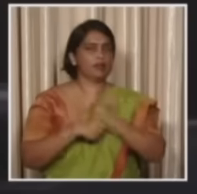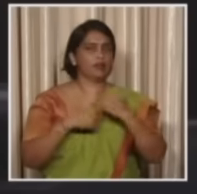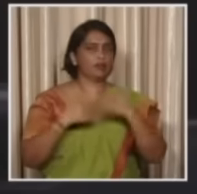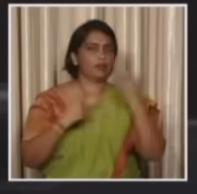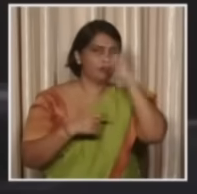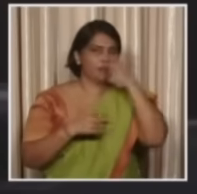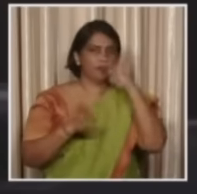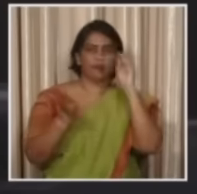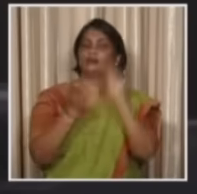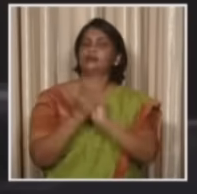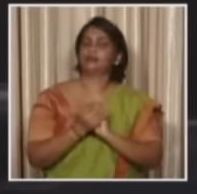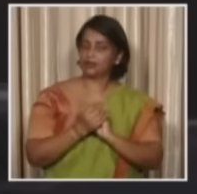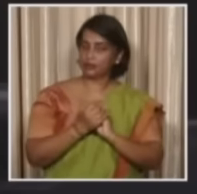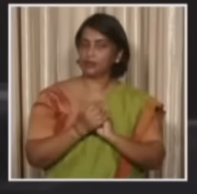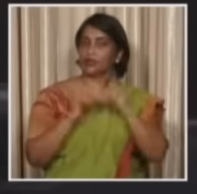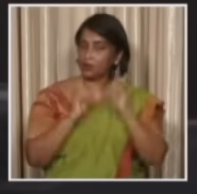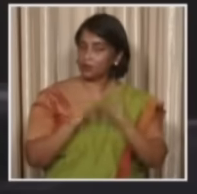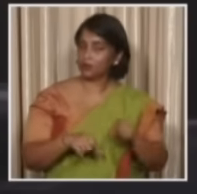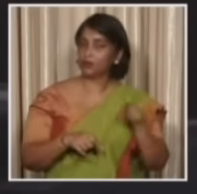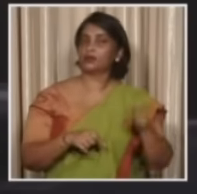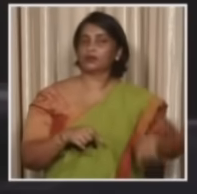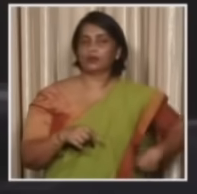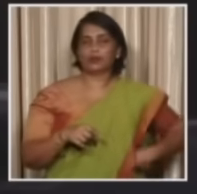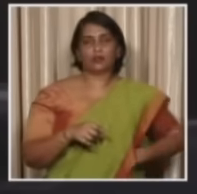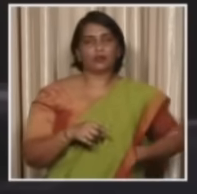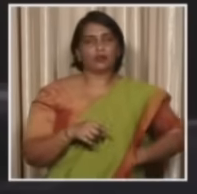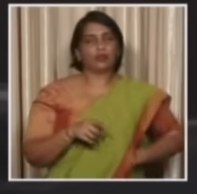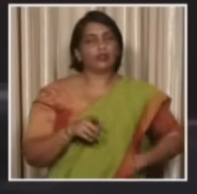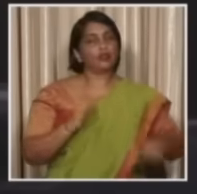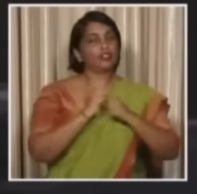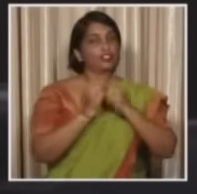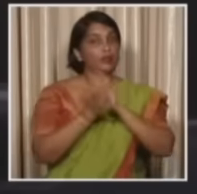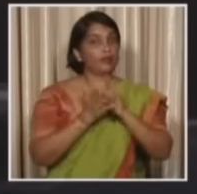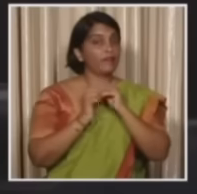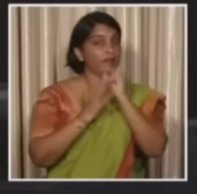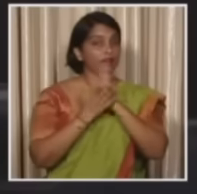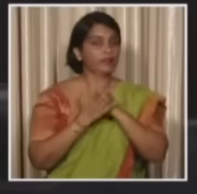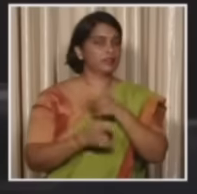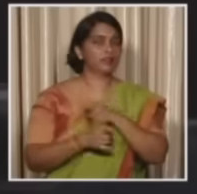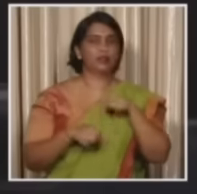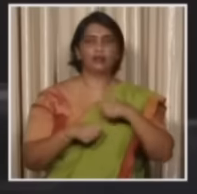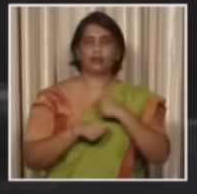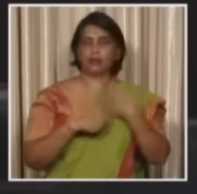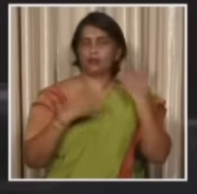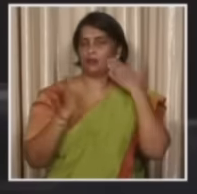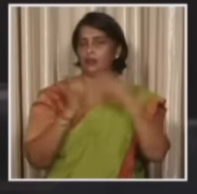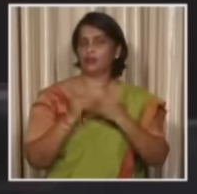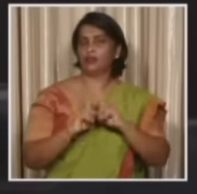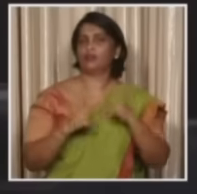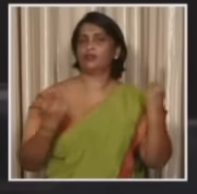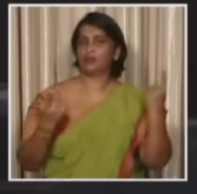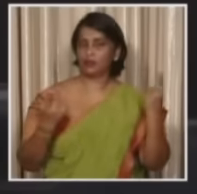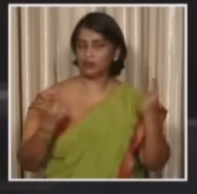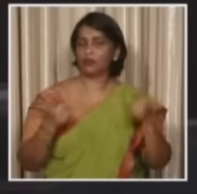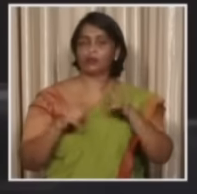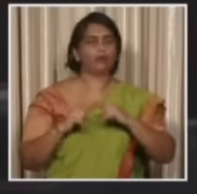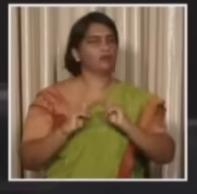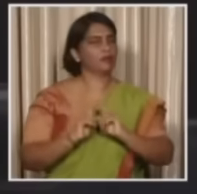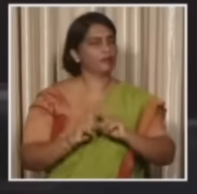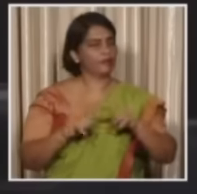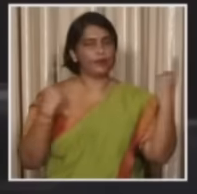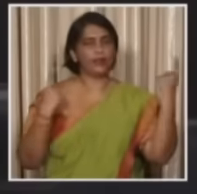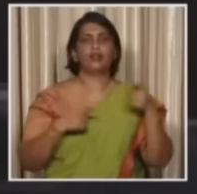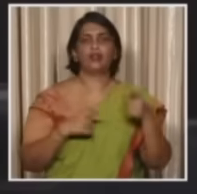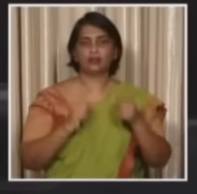තමයි පිහිටවල තියෙන්නේ. ඒ වගේම තමයි ඒ සේවා ව්‍යවස්ථාව නෙමෙයි දැන් මේ ගැසට් කරලා තියෙන්නේ. ඒට සම්පූර්ණයෙන්ම පටහැනි